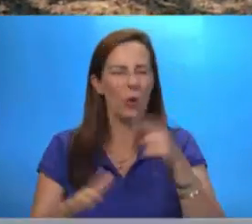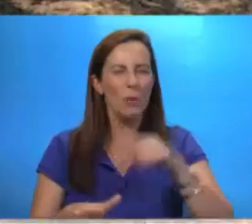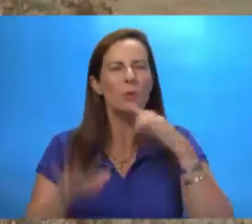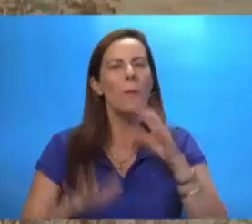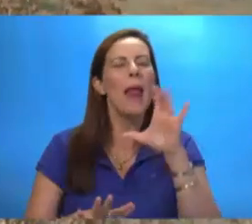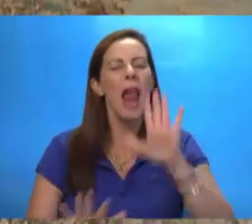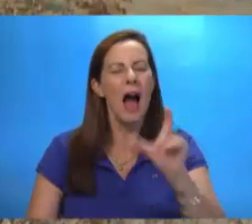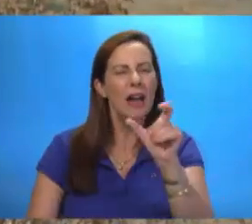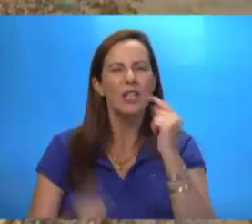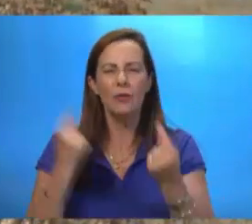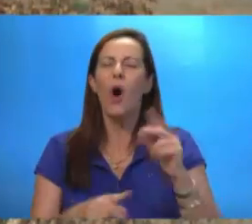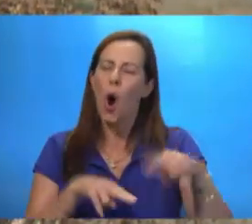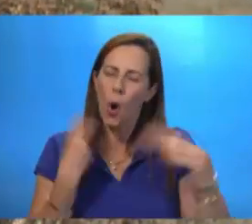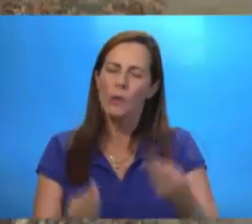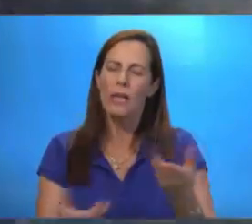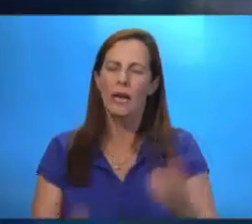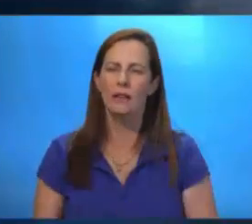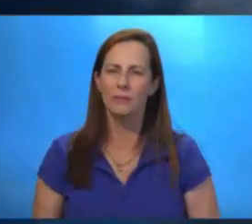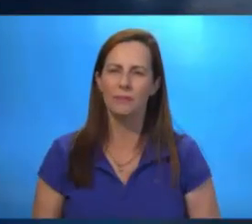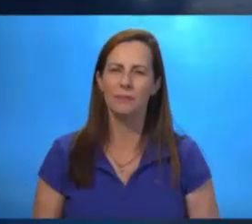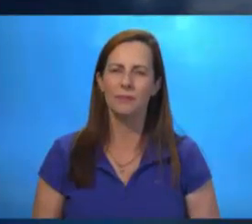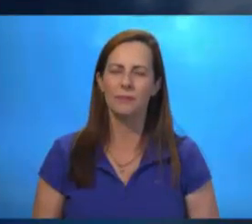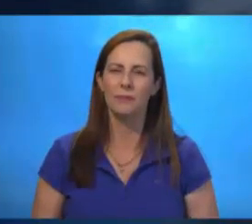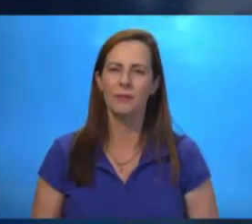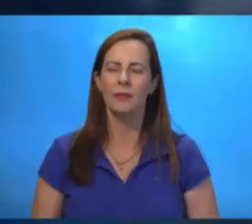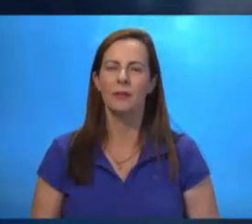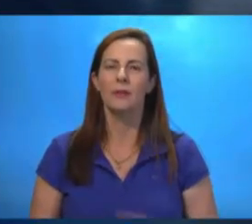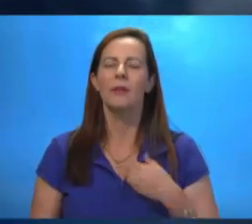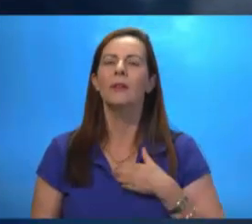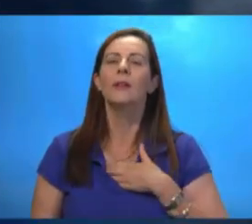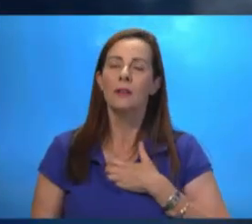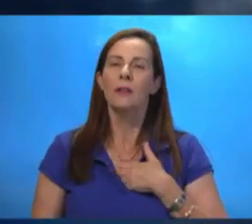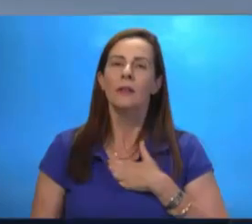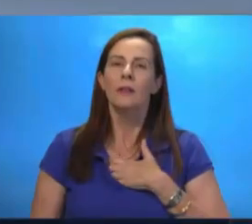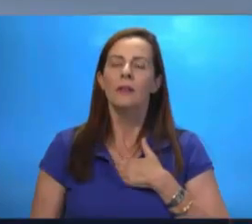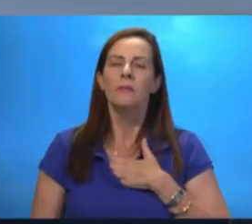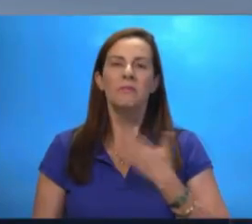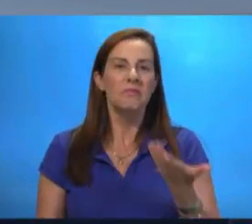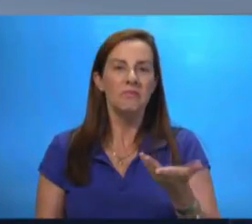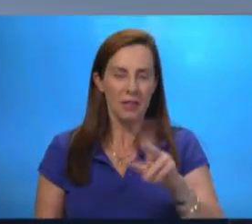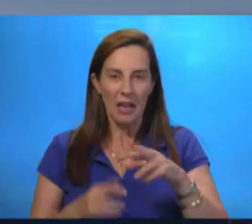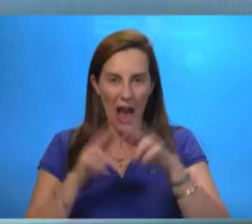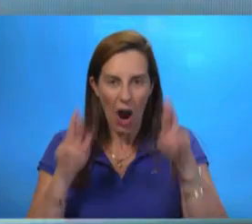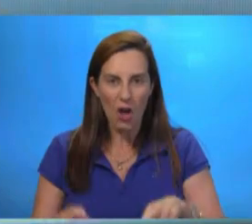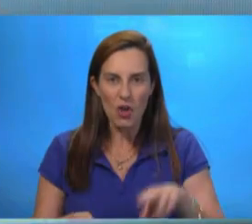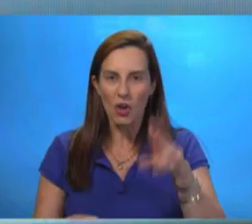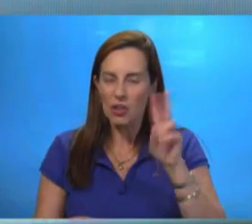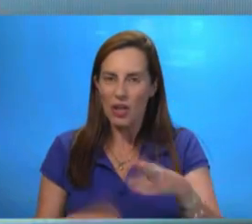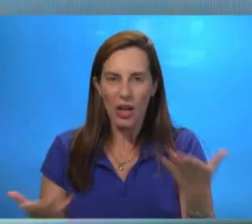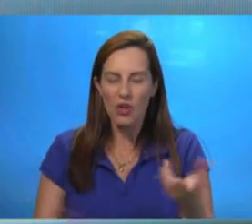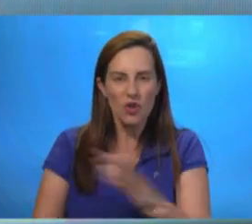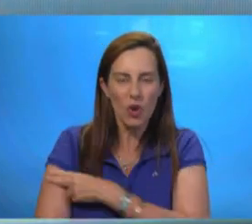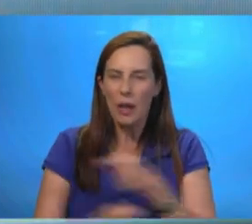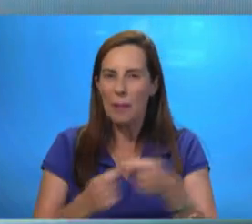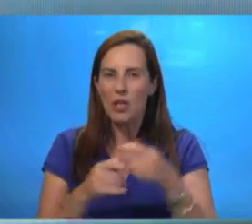שוב, חוזרת ללקסיקון. גל ברגר, ראש חום פלסטינים, ספק אם לרשות הפלסטינית יש איזה שוט על חמאס בעניין